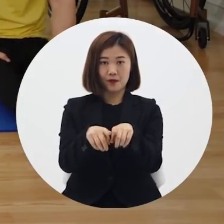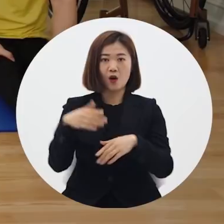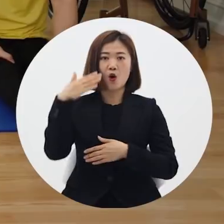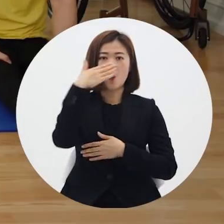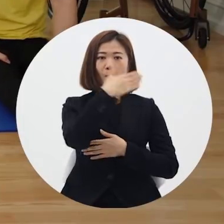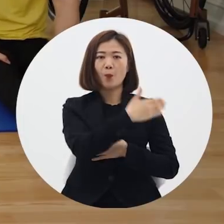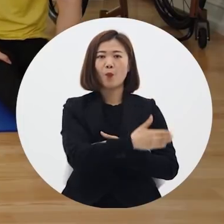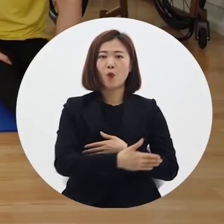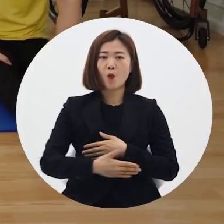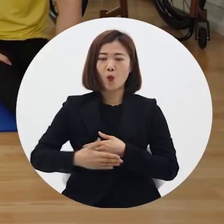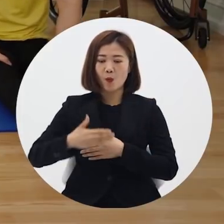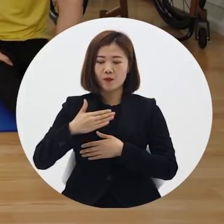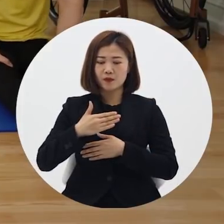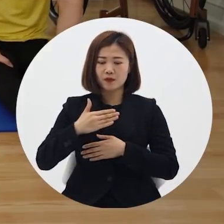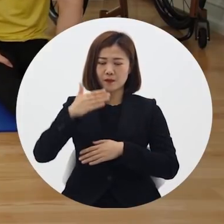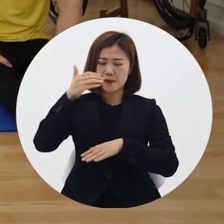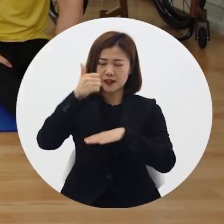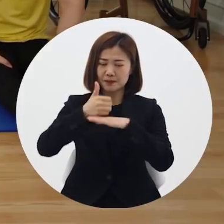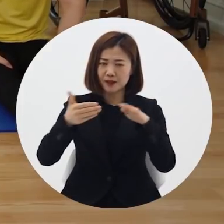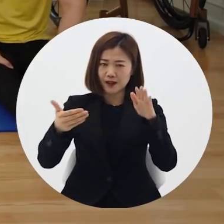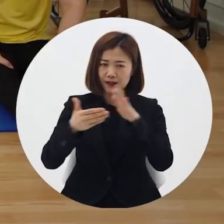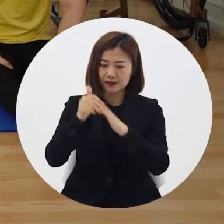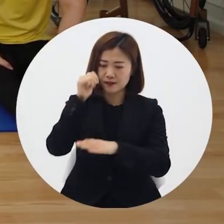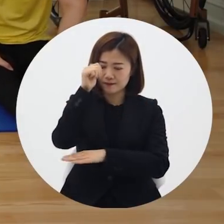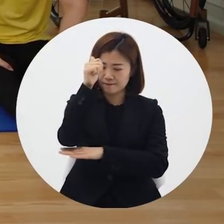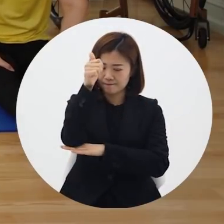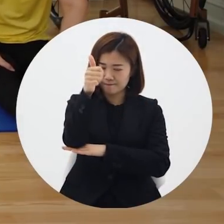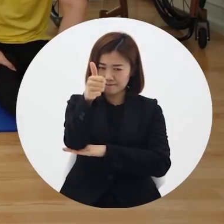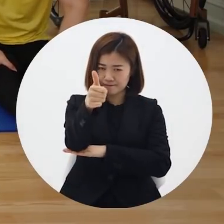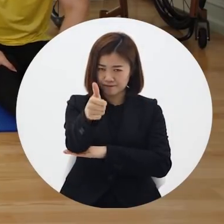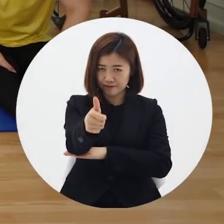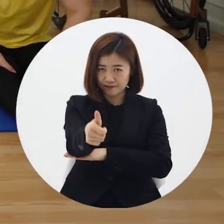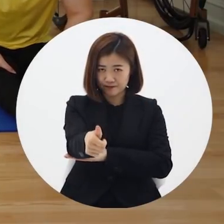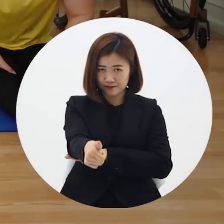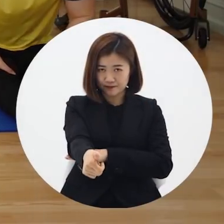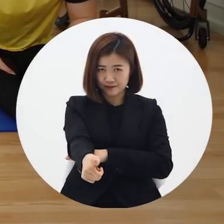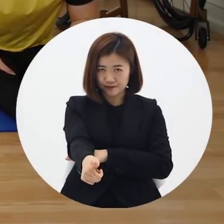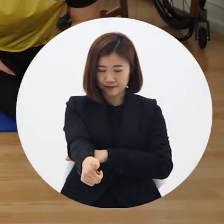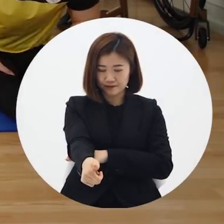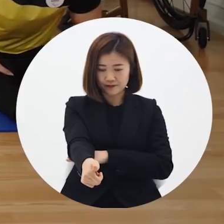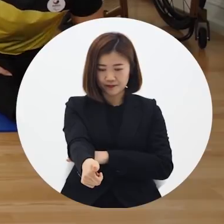상체를 최대한 앞으로 수그려 주십니다.